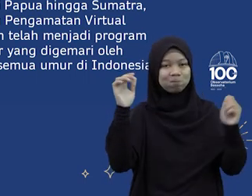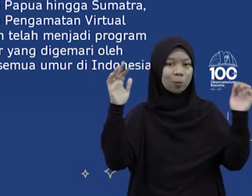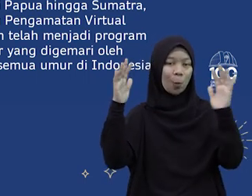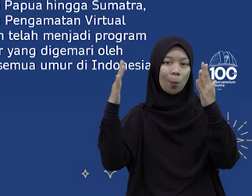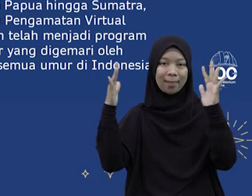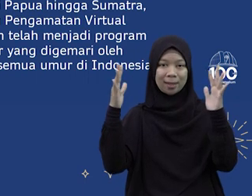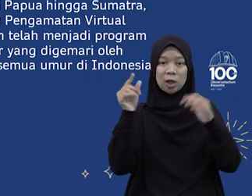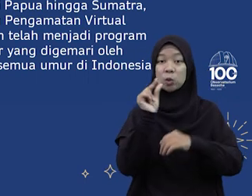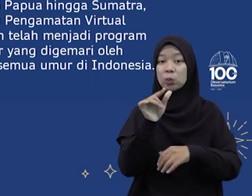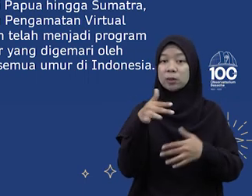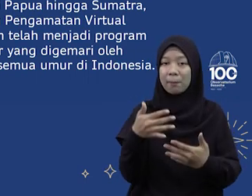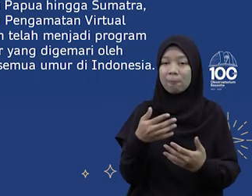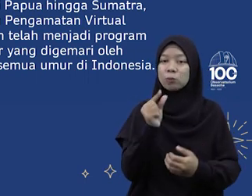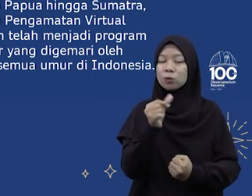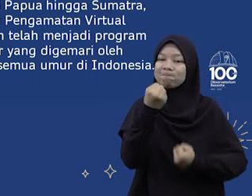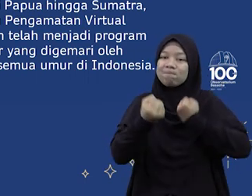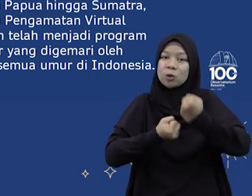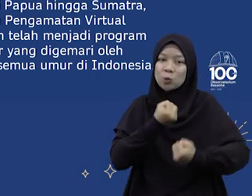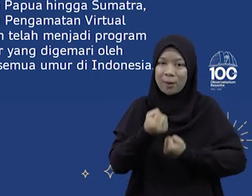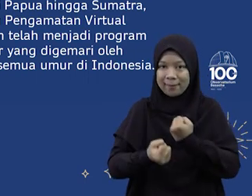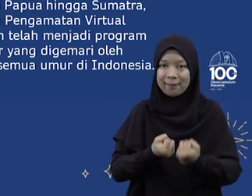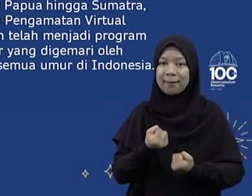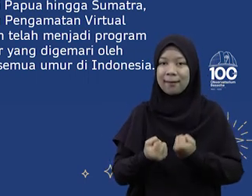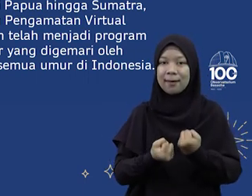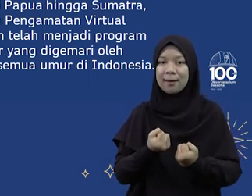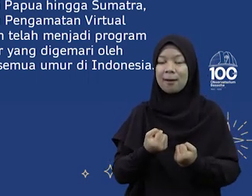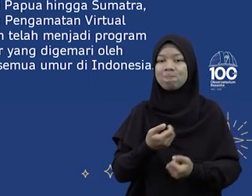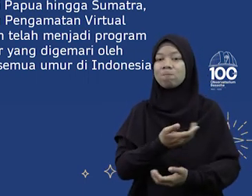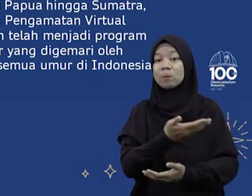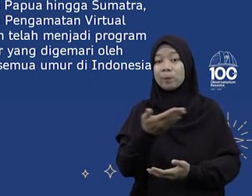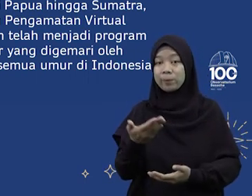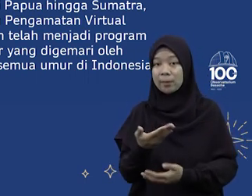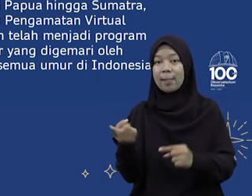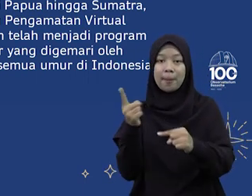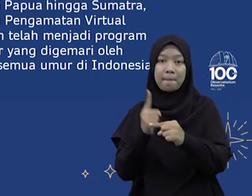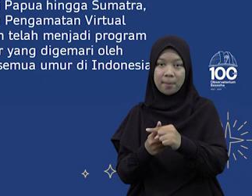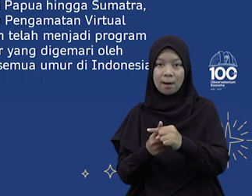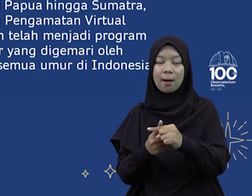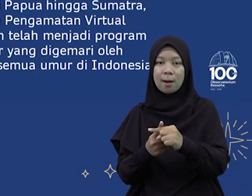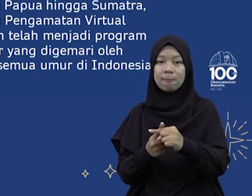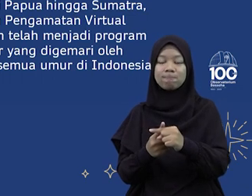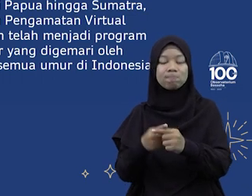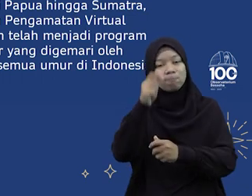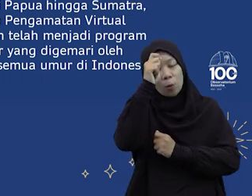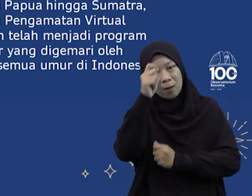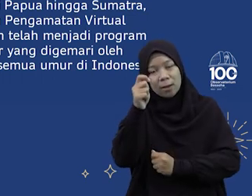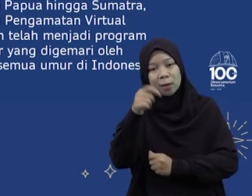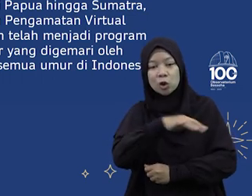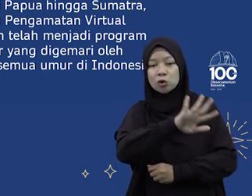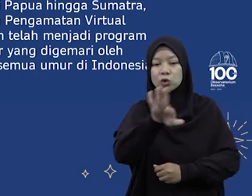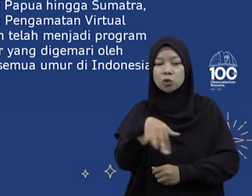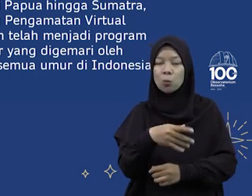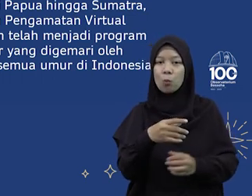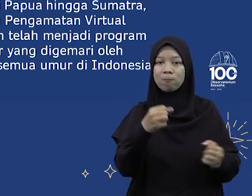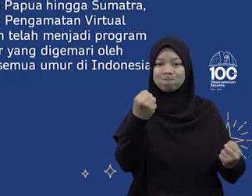ini untuk mengapresiasi perjuangan karya sekaligus juga mengapresiasi semua orang dan pihak yang